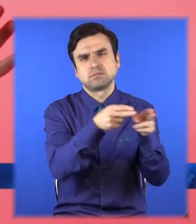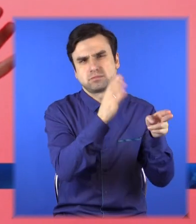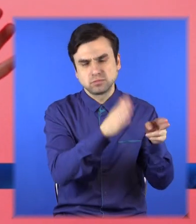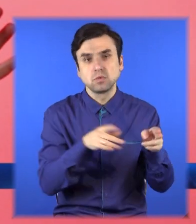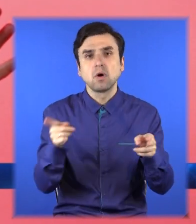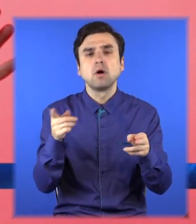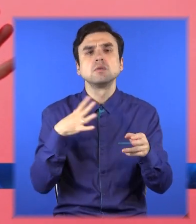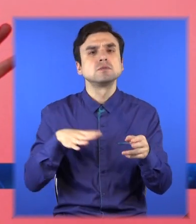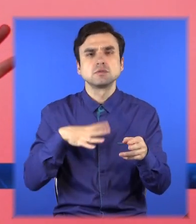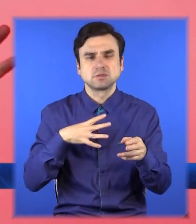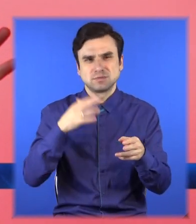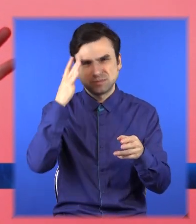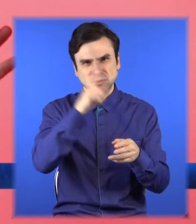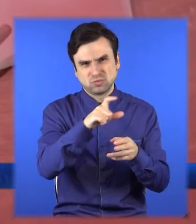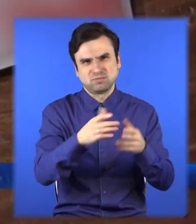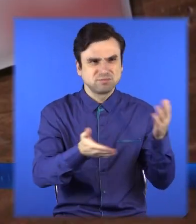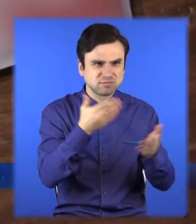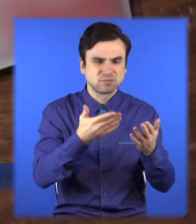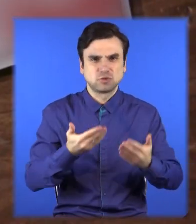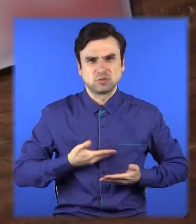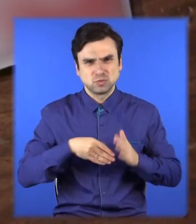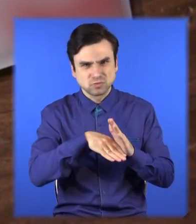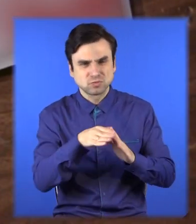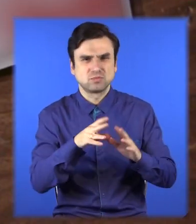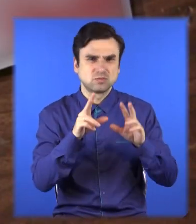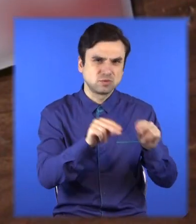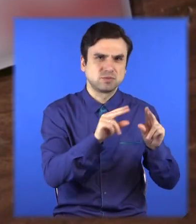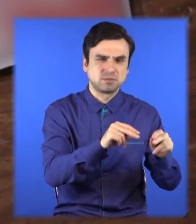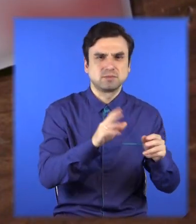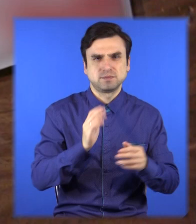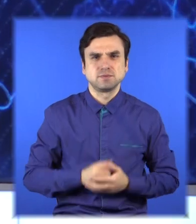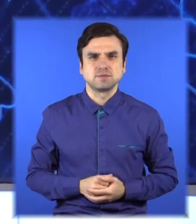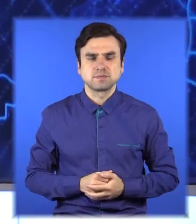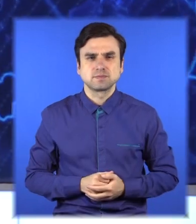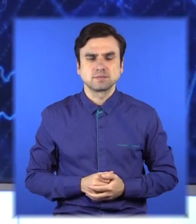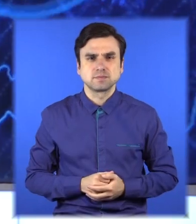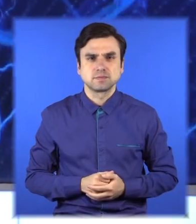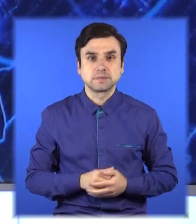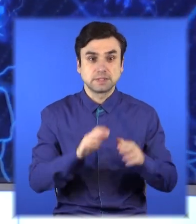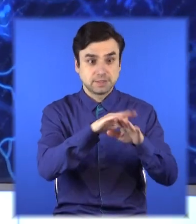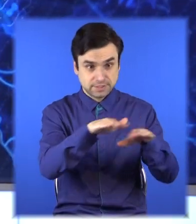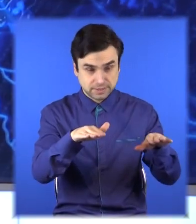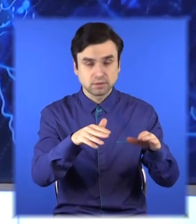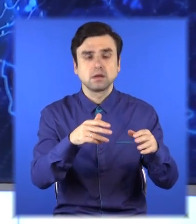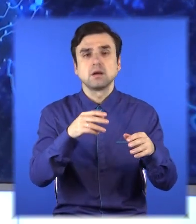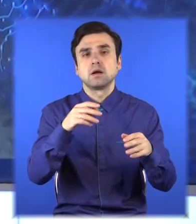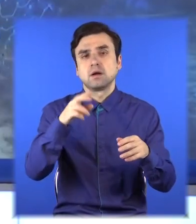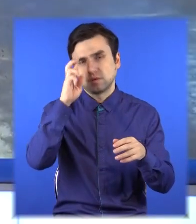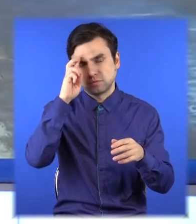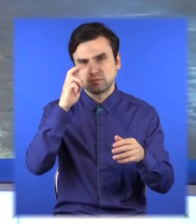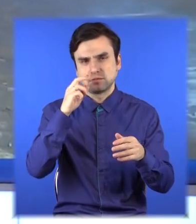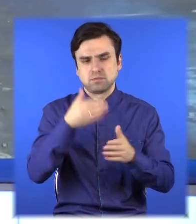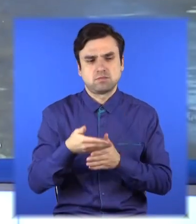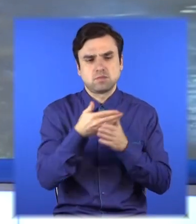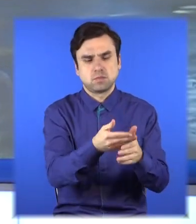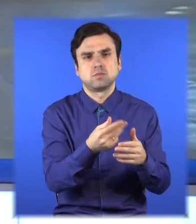їх життя кращим. Олена Трунова, Максим Бовчалюк, Перший міський. Гроші дітям на проїзд. 10 сімей